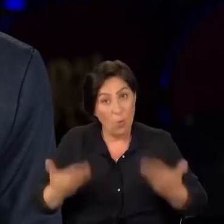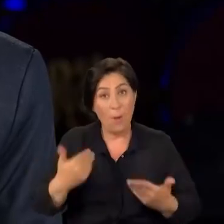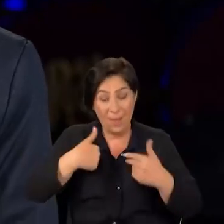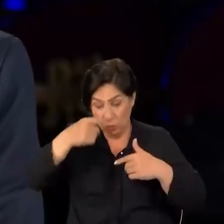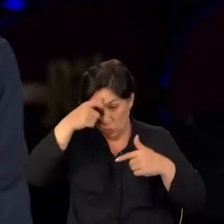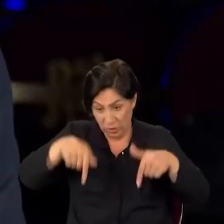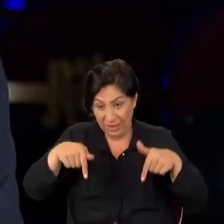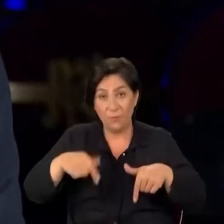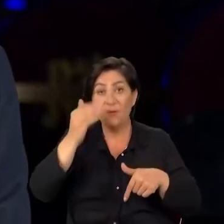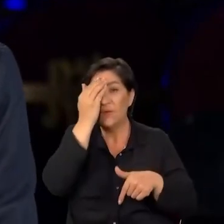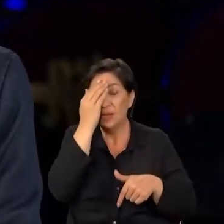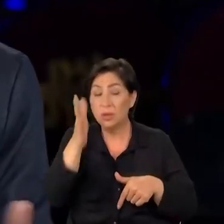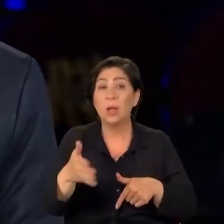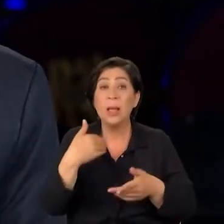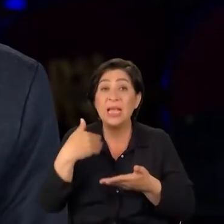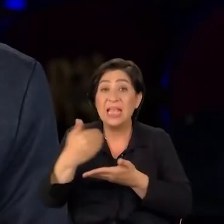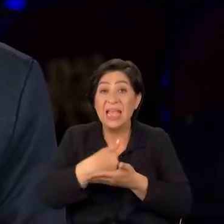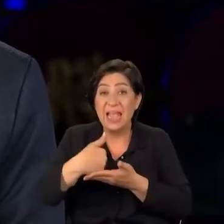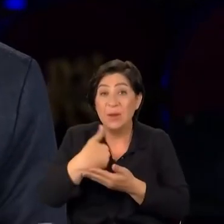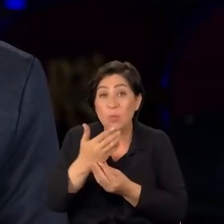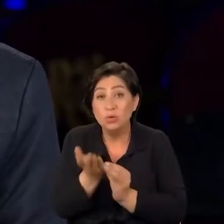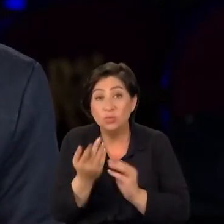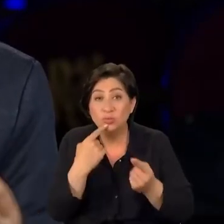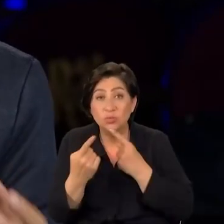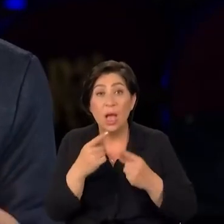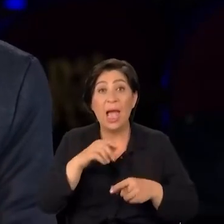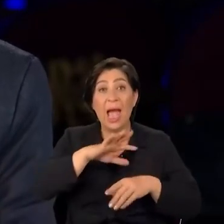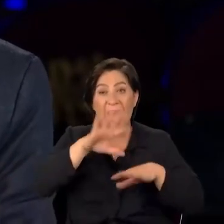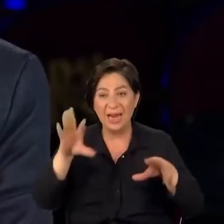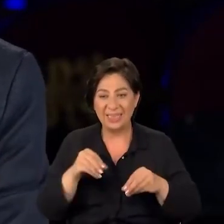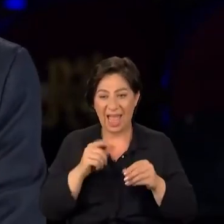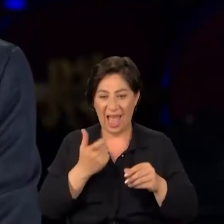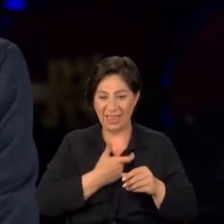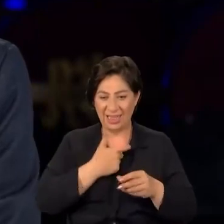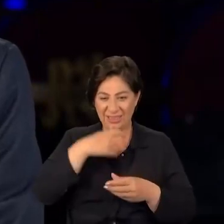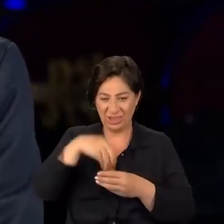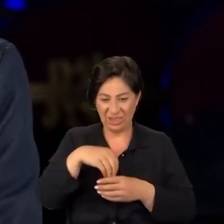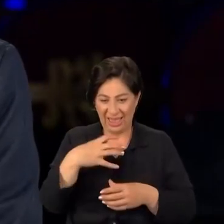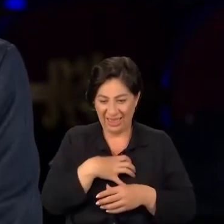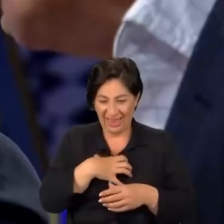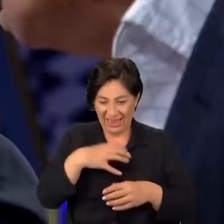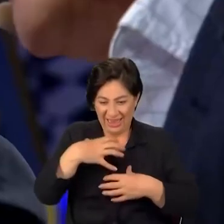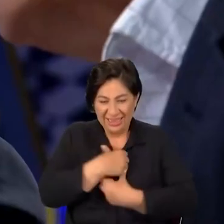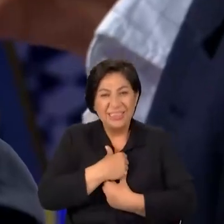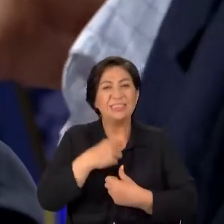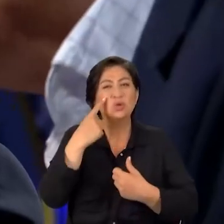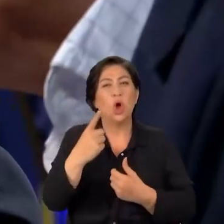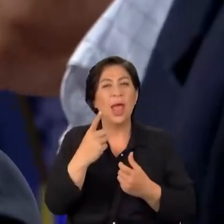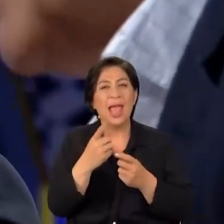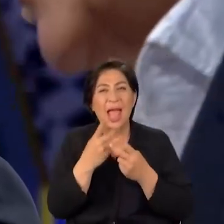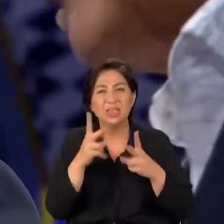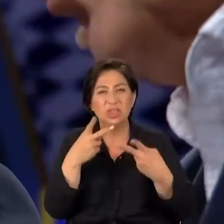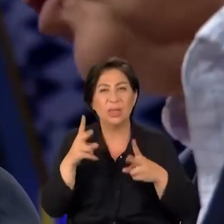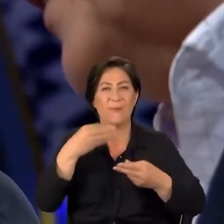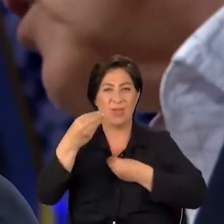ülkede diyor. Yoksullara gidiyorsanız gelir bölüşümü kastediyor. Herkes tabii ki adaletin içini farklı, kendi derdinden dolduruyor ama adalet